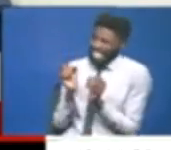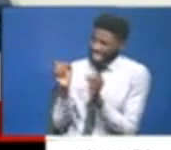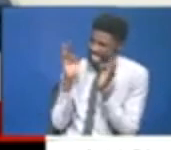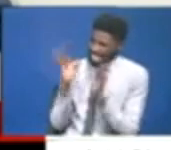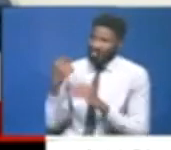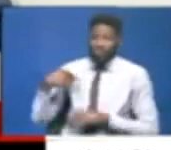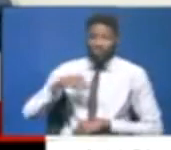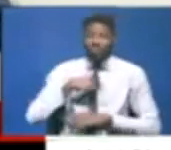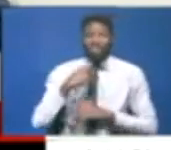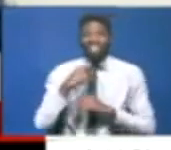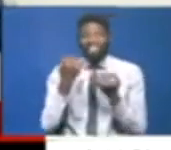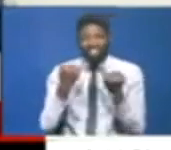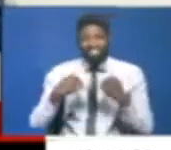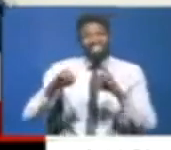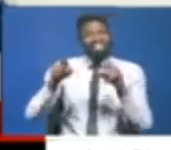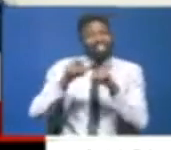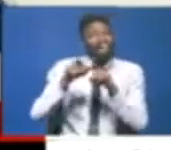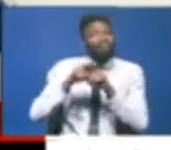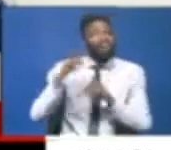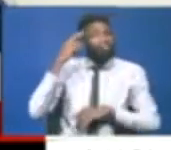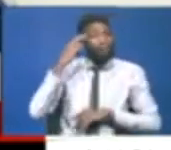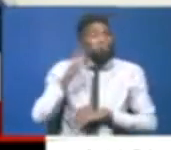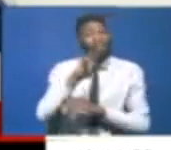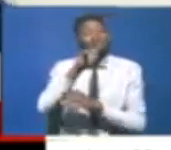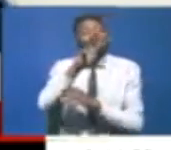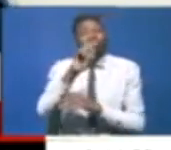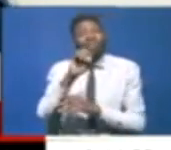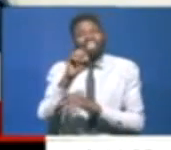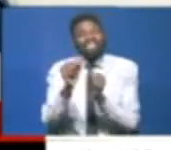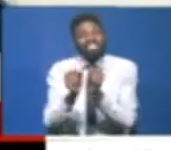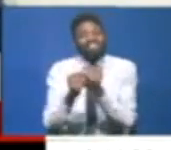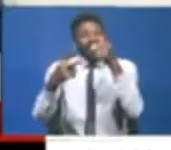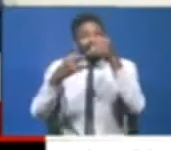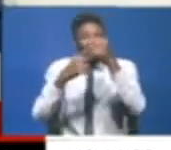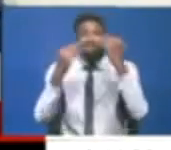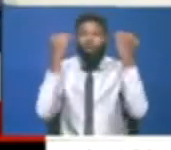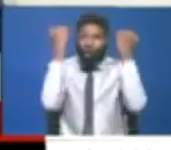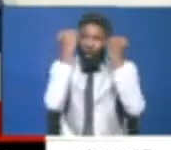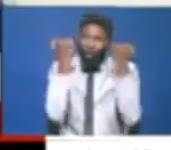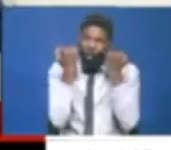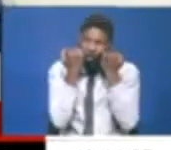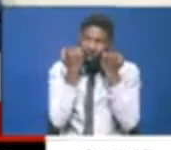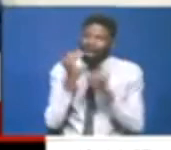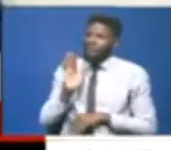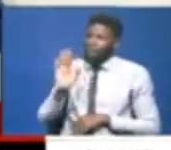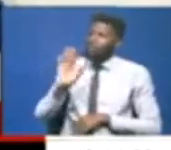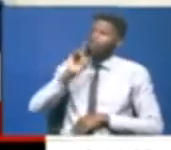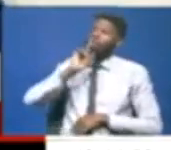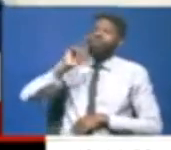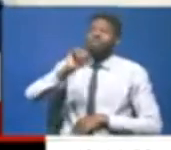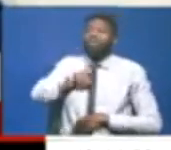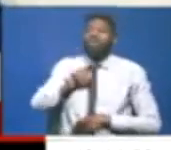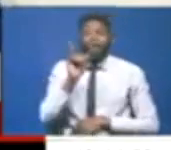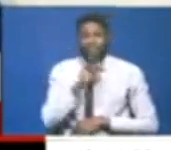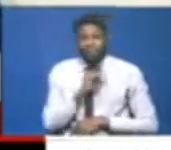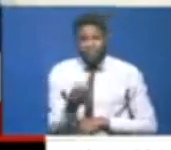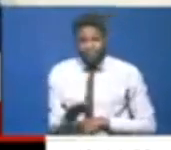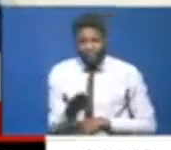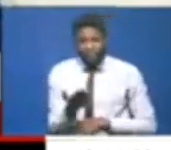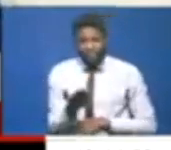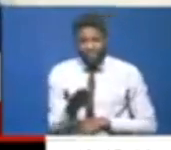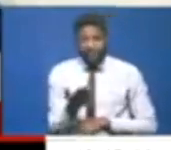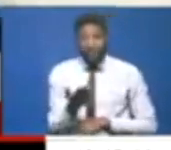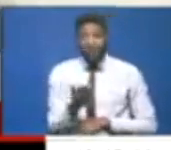wa 2017, kuna maagizo ambayo yalitolewa na koti ya upeo ambayo yalikuwa